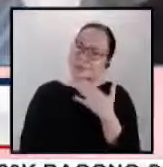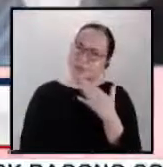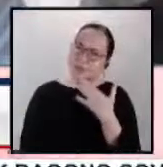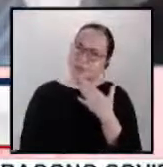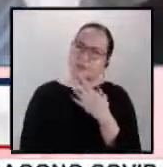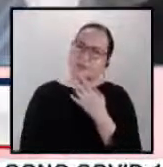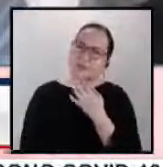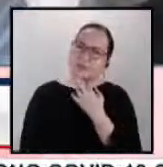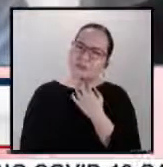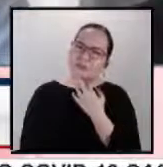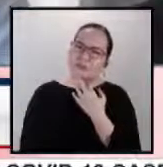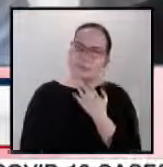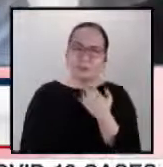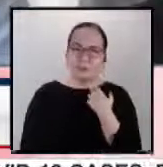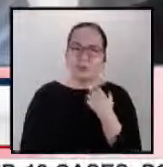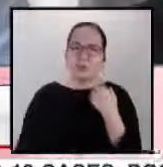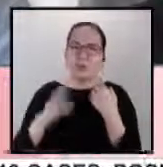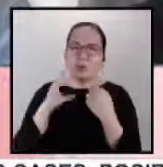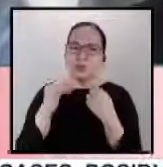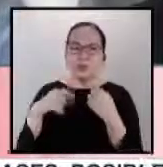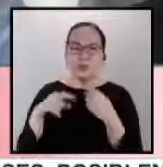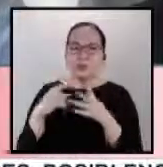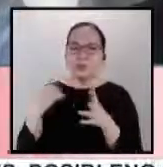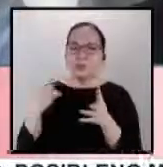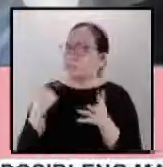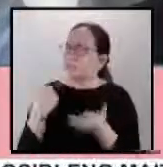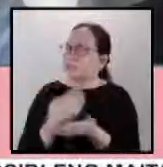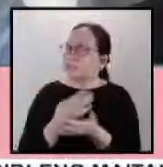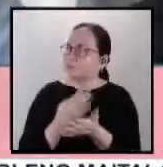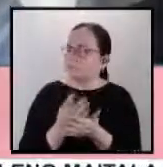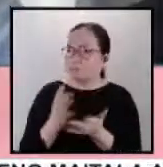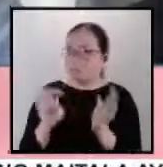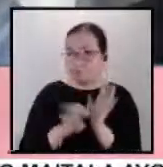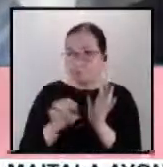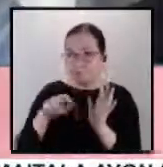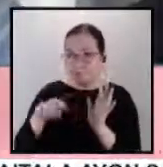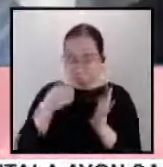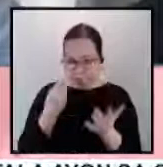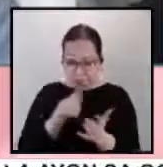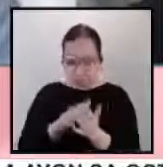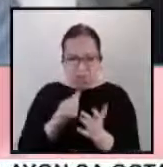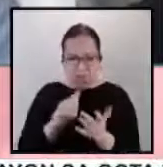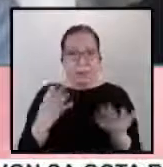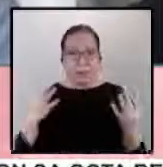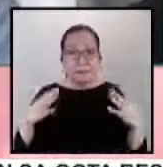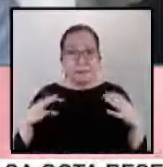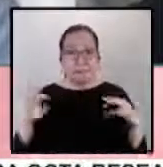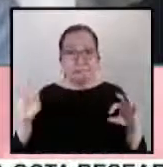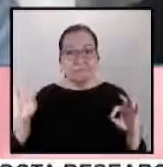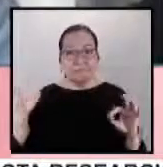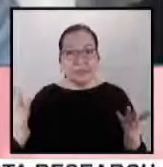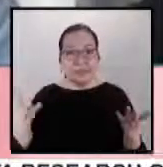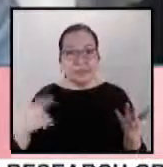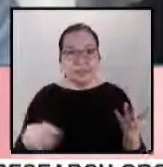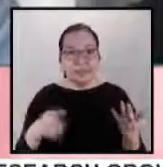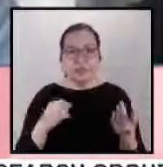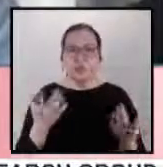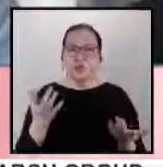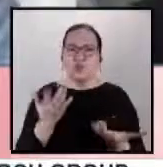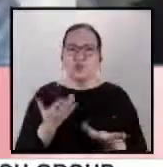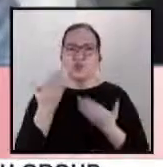dun po sa mga walang masyadong budget, kumbaga wala pong pambili rin ng mga bagong damit, may maire-recommenda po ba